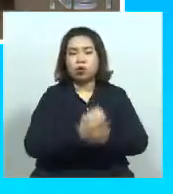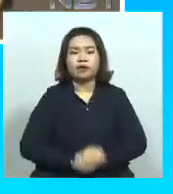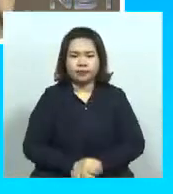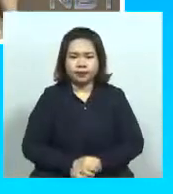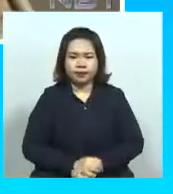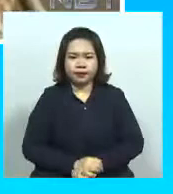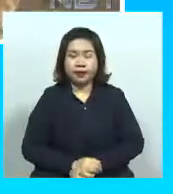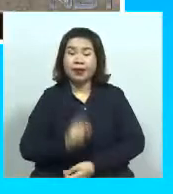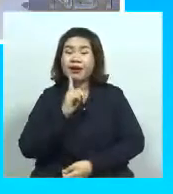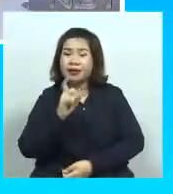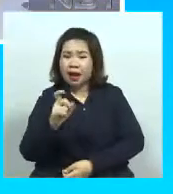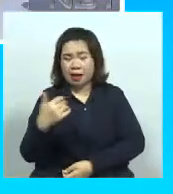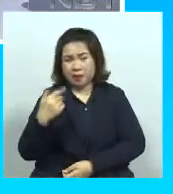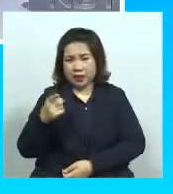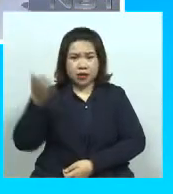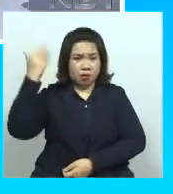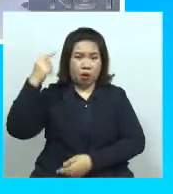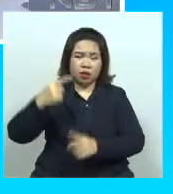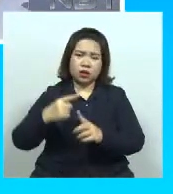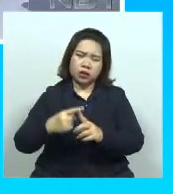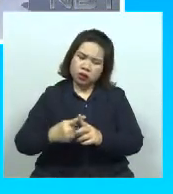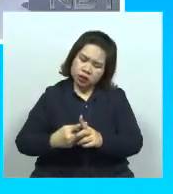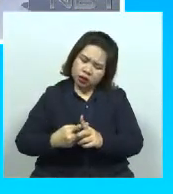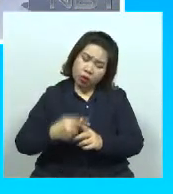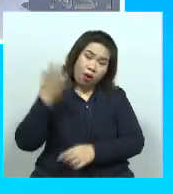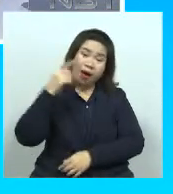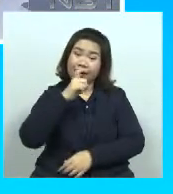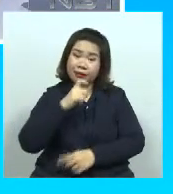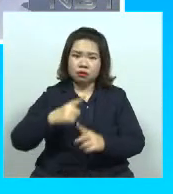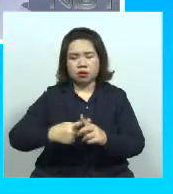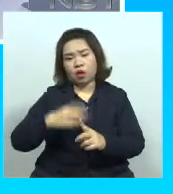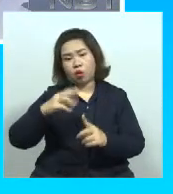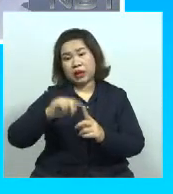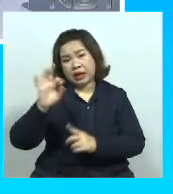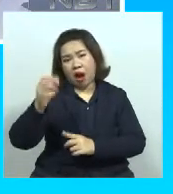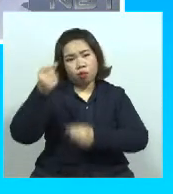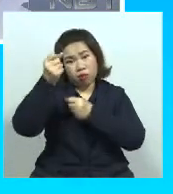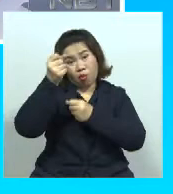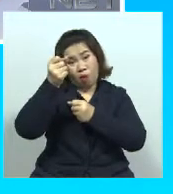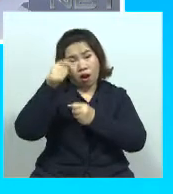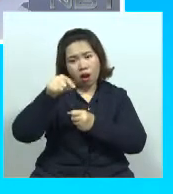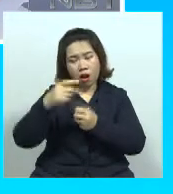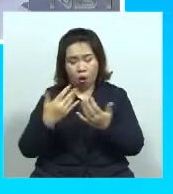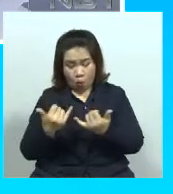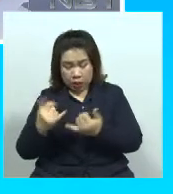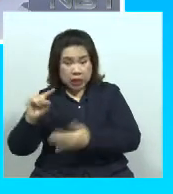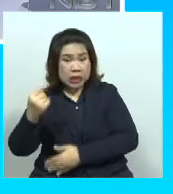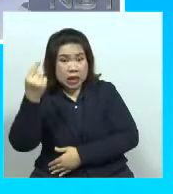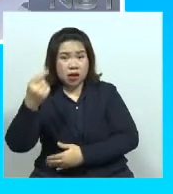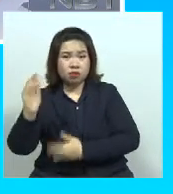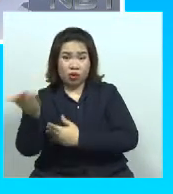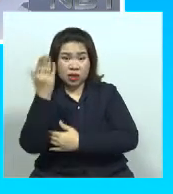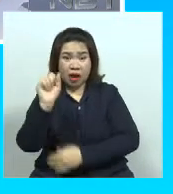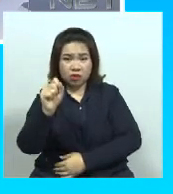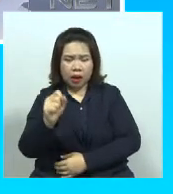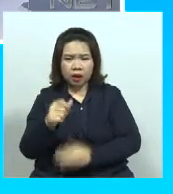นุมซึ่งเป็นการชุมนุมย่อยที่มีขึ้นตั้งแต่ช่วงของวันที่9หรือว่าวันอาทิตย์ที่ผ่านมาแล้วก็การประชุมชุมนุมวันนี้ที่เริ่มขึ้นตั้งแต่ช่วงเช้าจนถึ